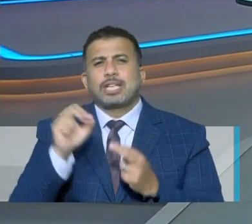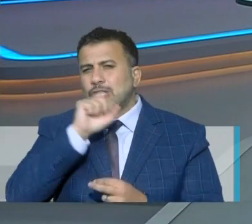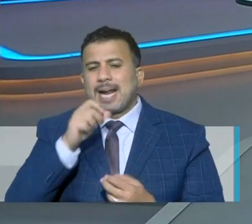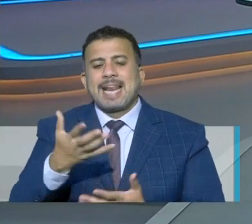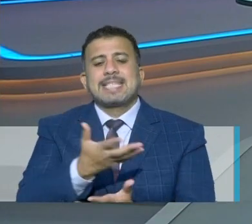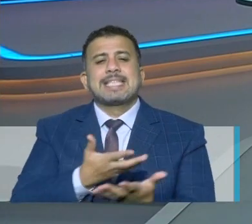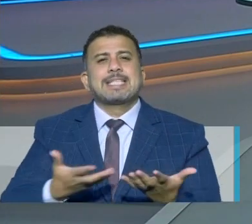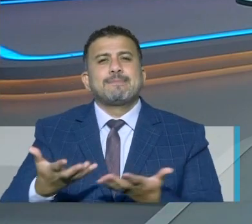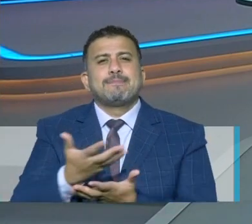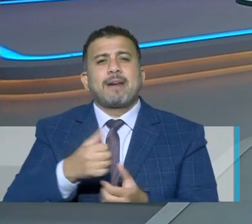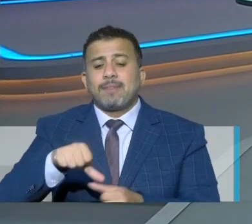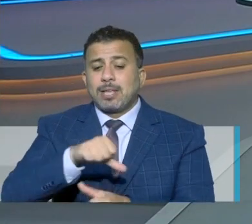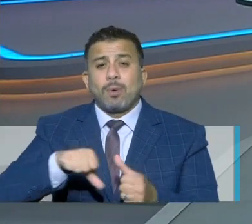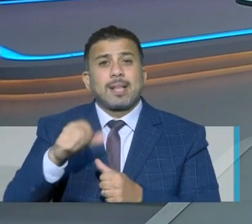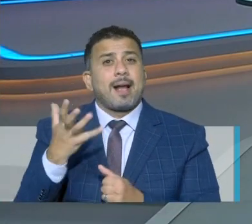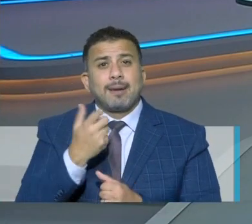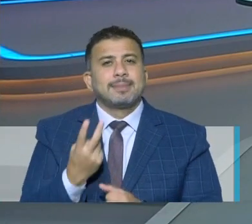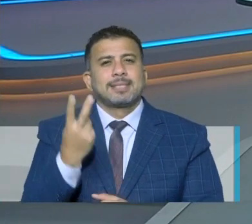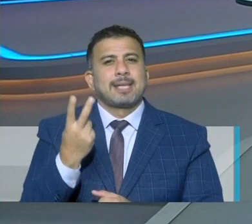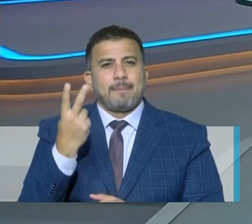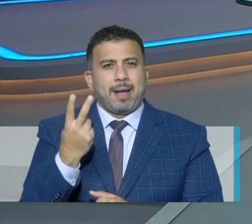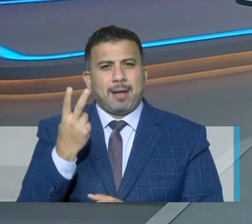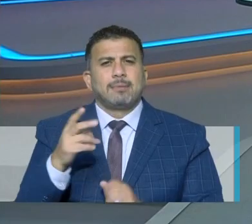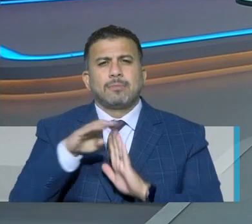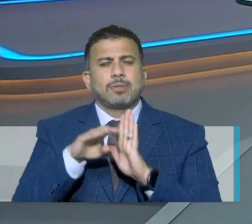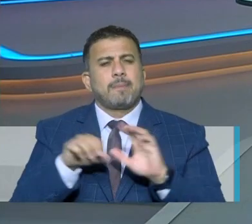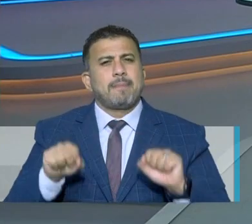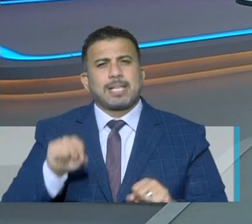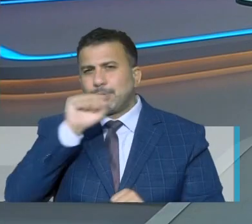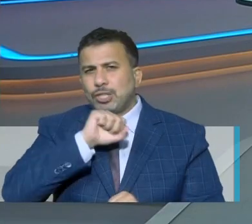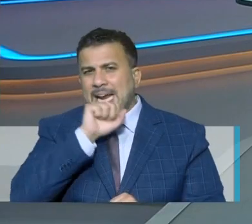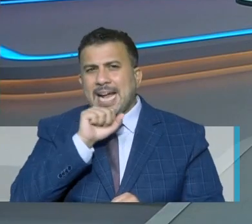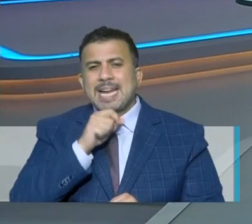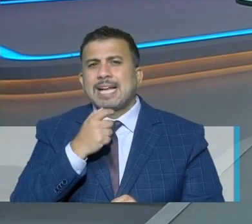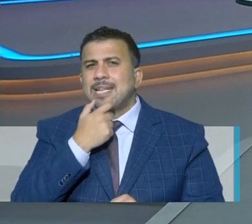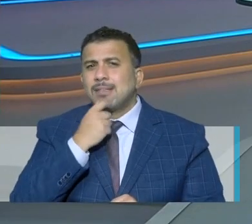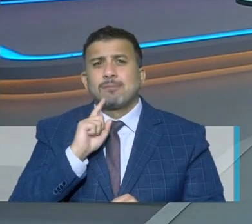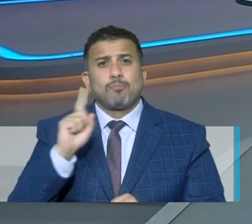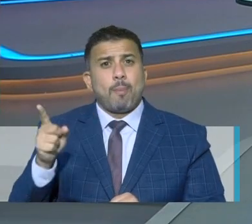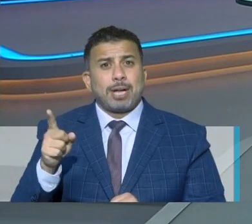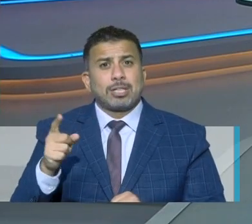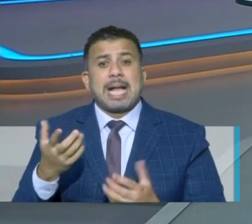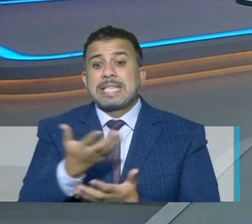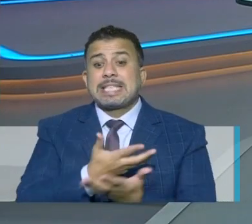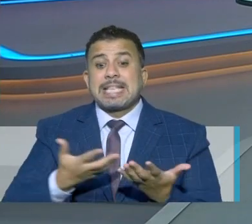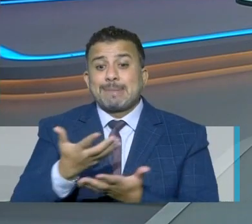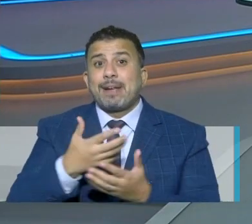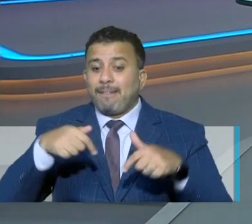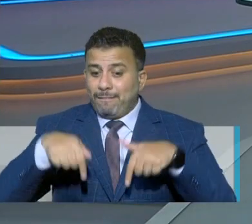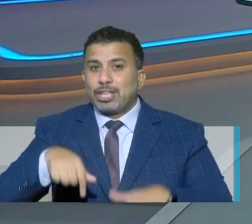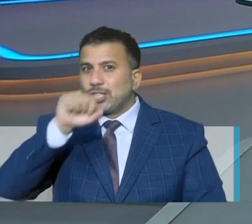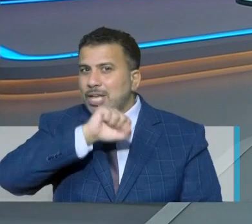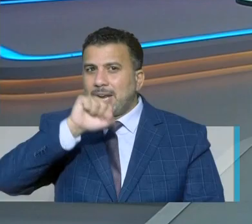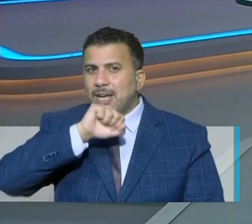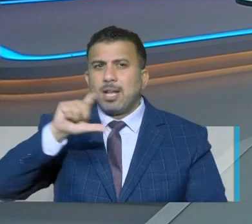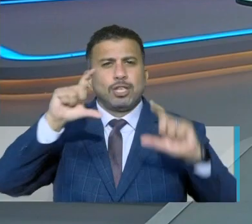للاستثمار في دورته السابعه والذي ينظمه مكتب الشارقه للاستثمار الاجنبي المباشر استثمر في الشارقه